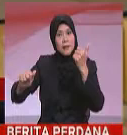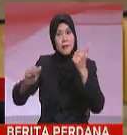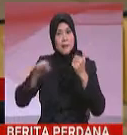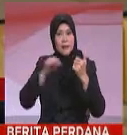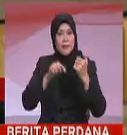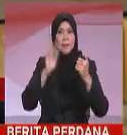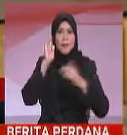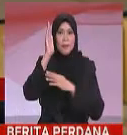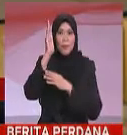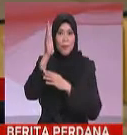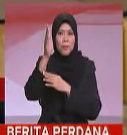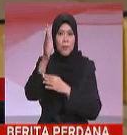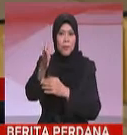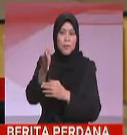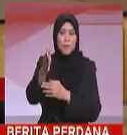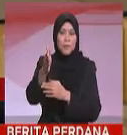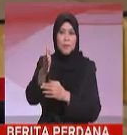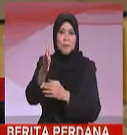akan